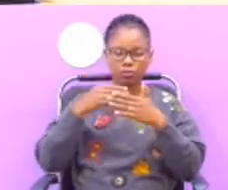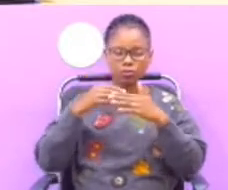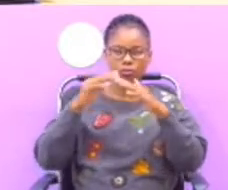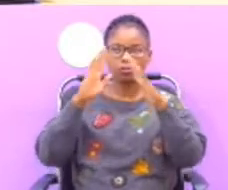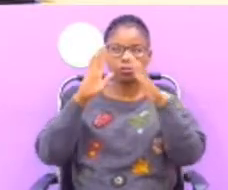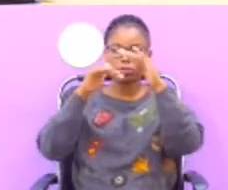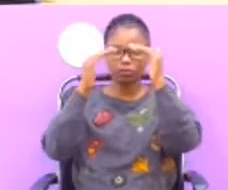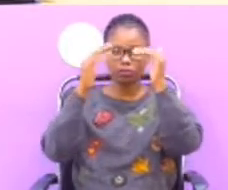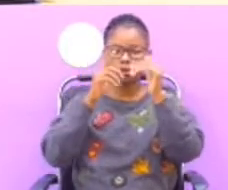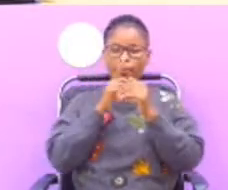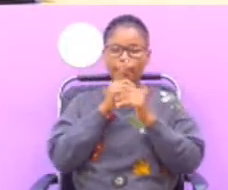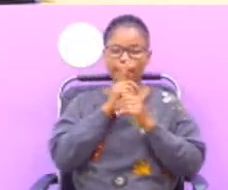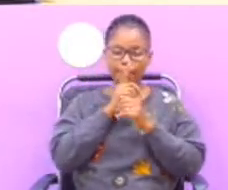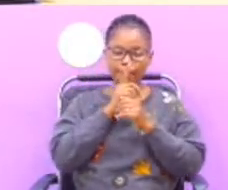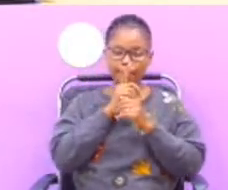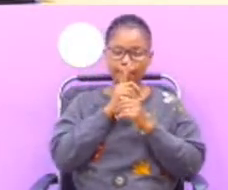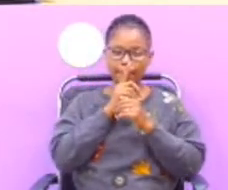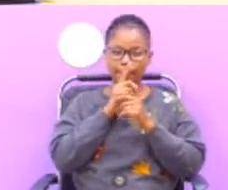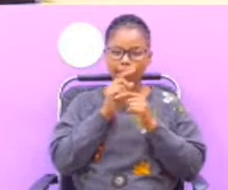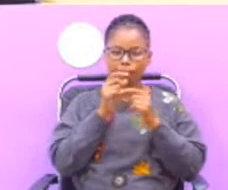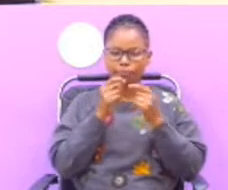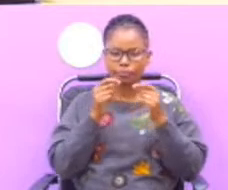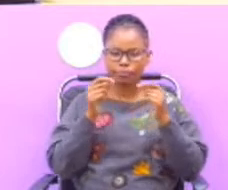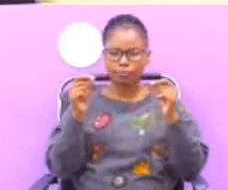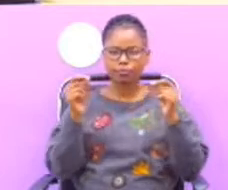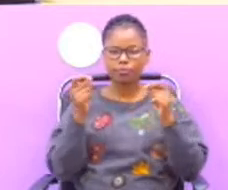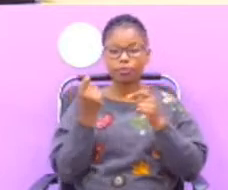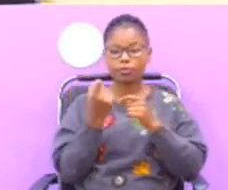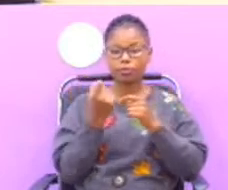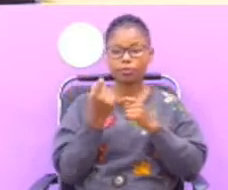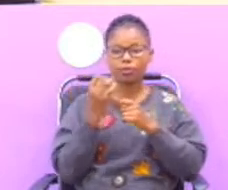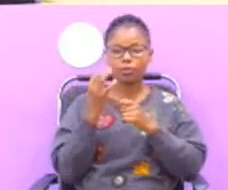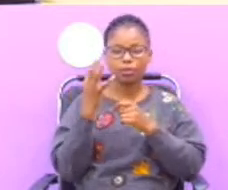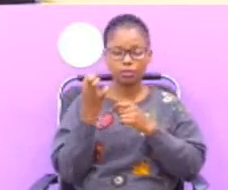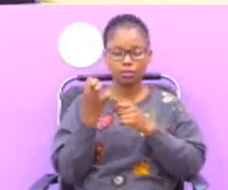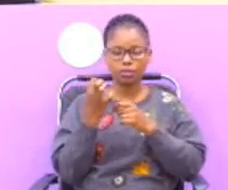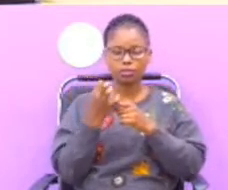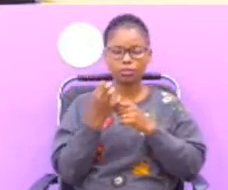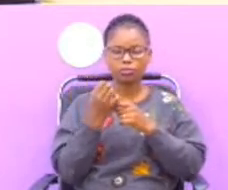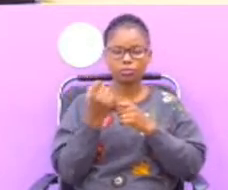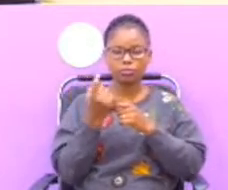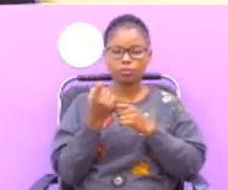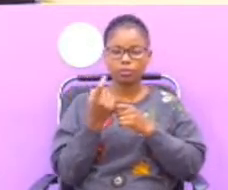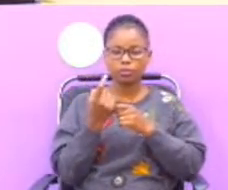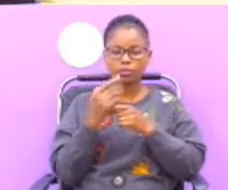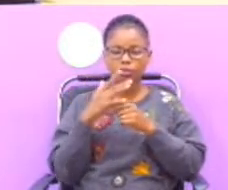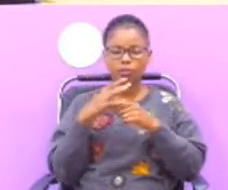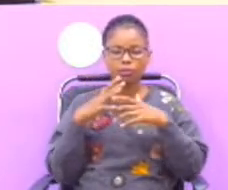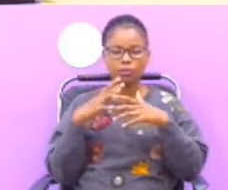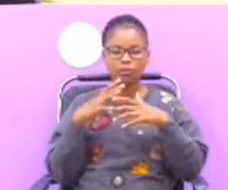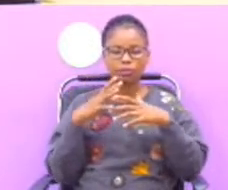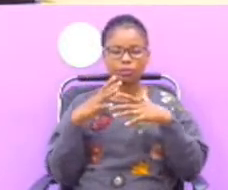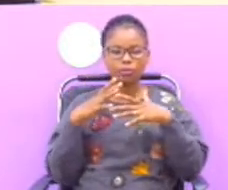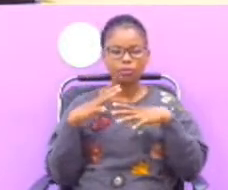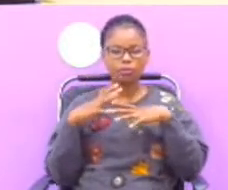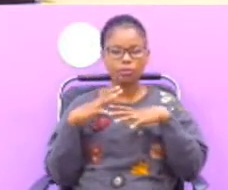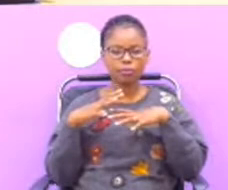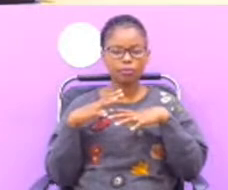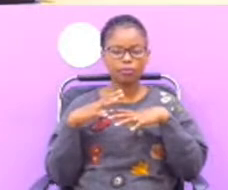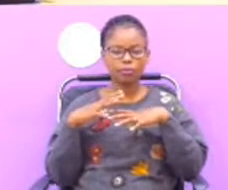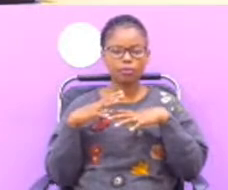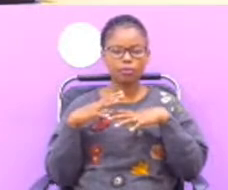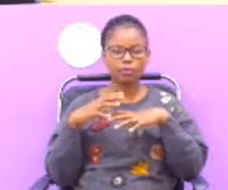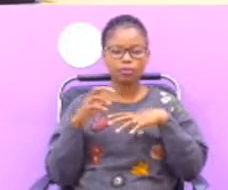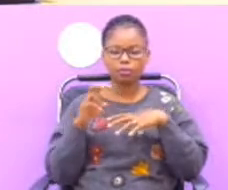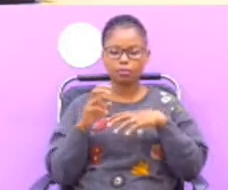gugikirwo ki tari nuthu ya thaa ugikirwo ki na ndu makihurira Bwana asifiwe sana gwishi